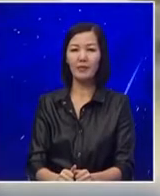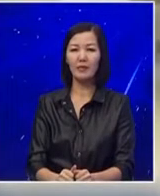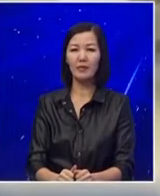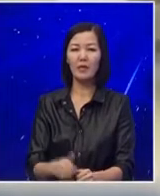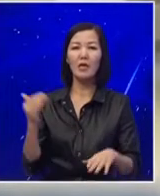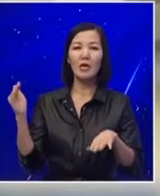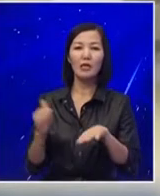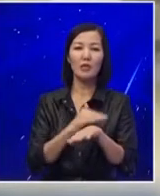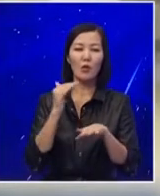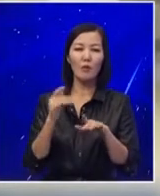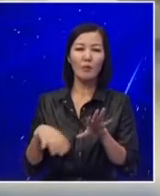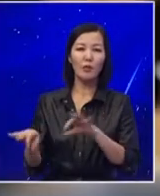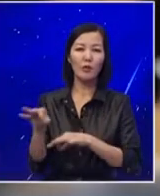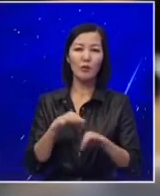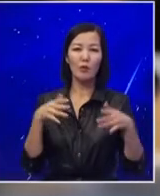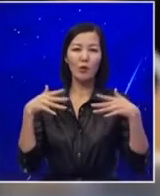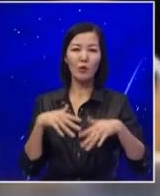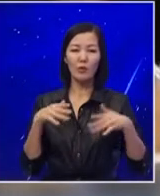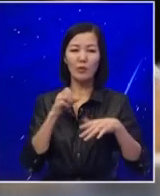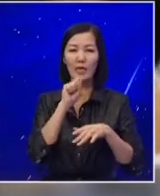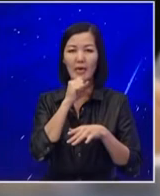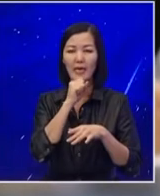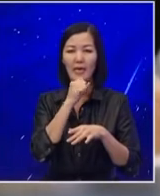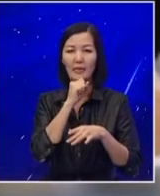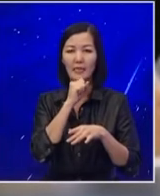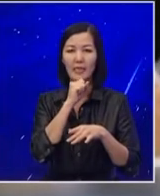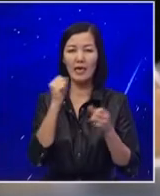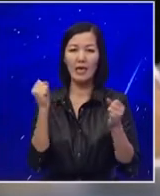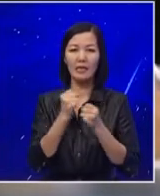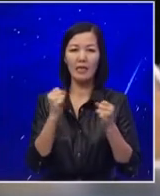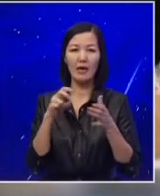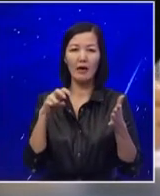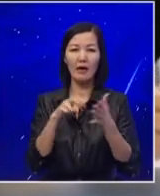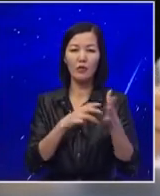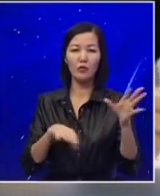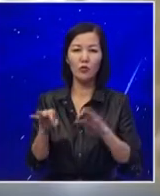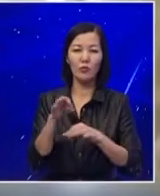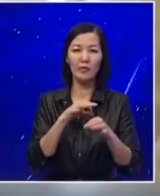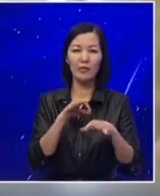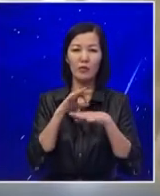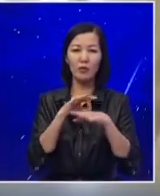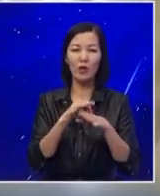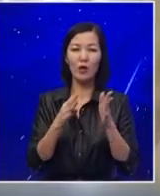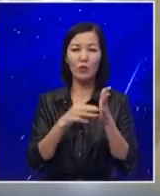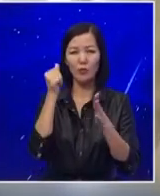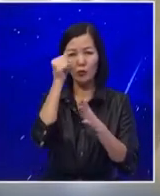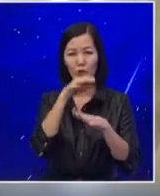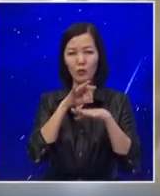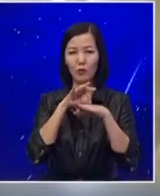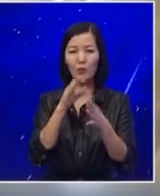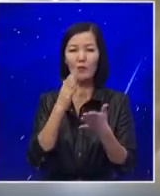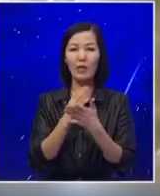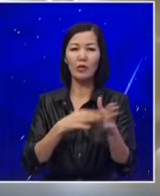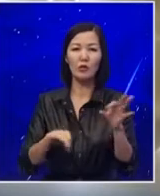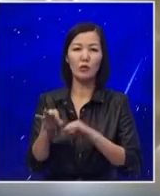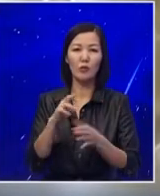Сауапты жоба. Грузияда кезекті аяз атаға хат бағдарламасы ұйымдастырылды. Дәстүрлі шара биыл 9-шы жыл қатарынан жүзеге асып келеді.